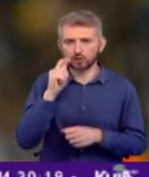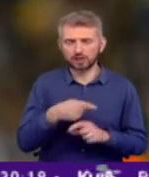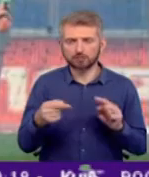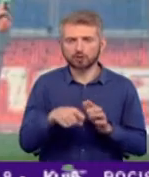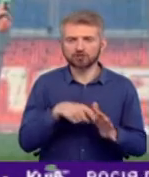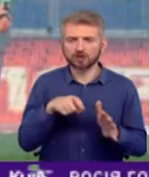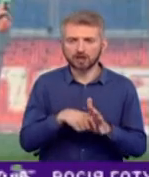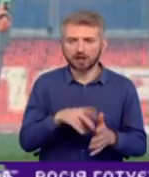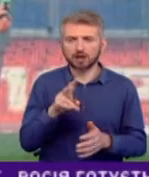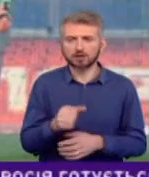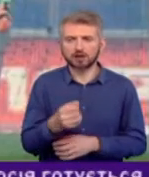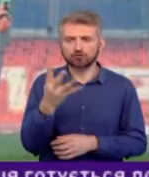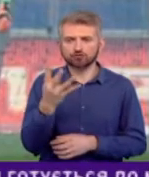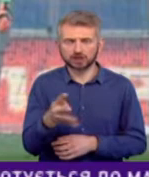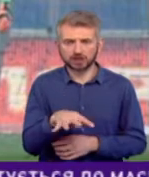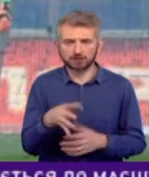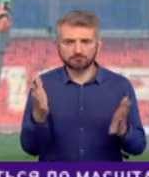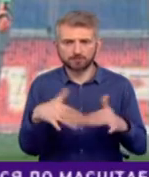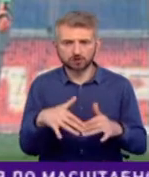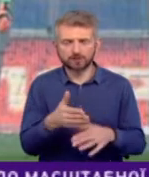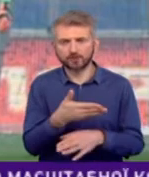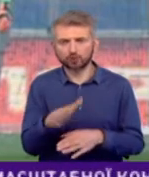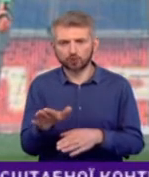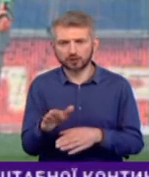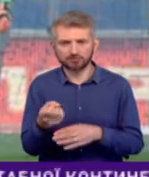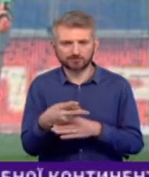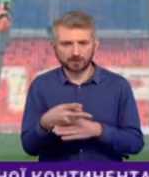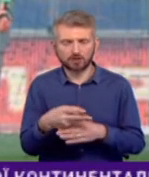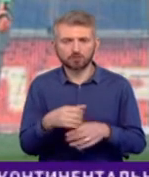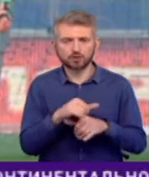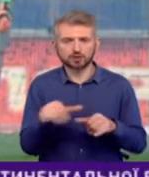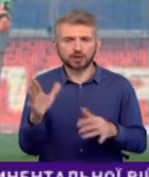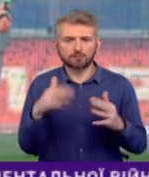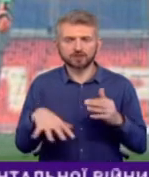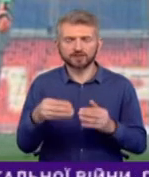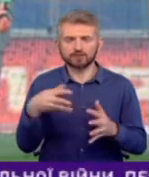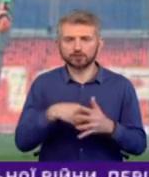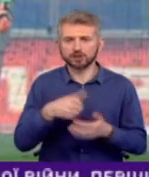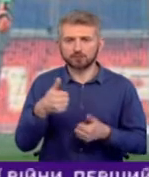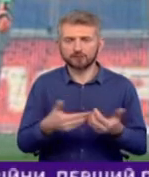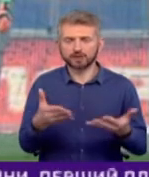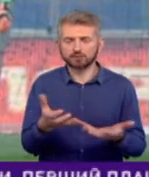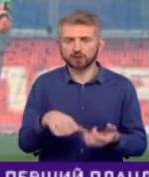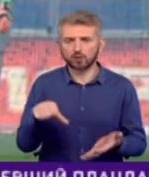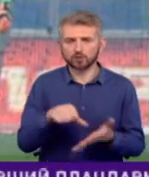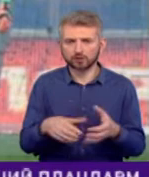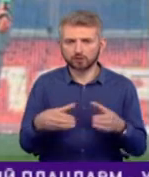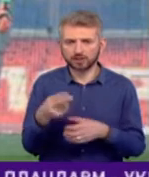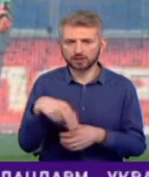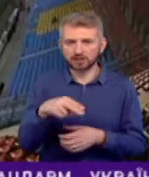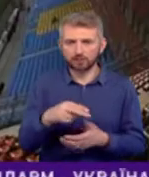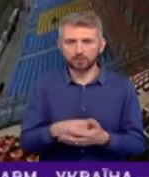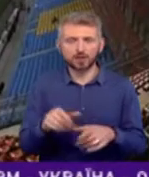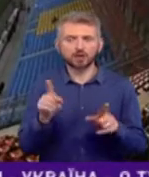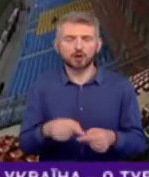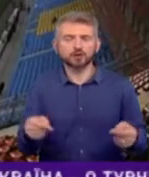«Шахтаря» на 4 матчі. Відсторонення поширюється на матчі всіх внутрішніх змагань, у яких бере участь команда «Динамо».